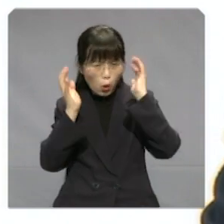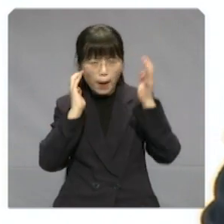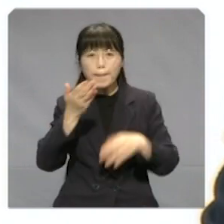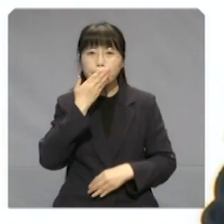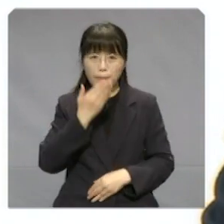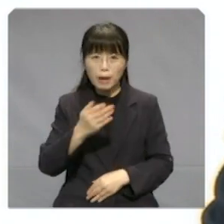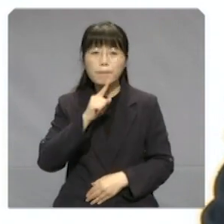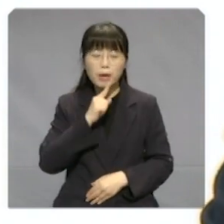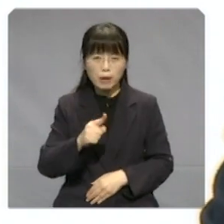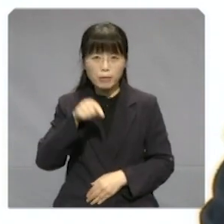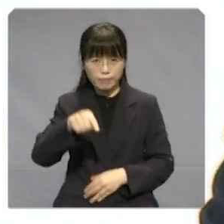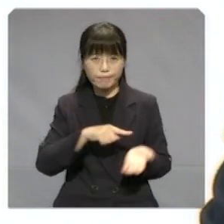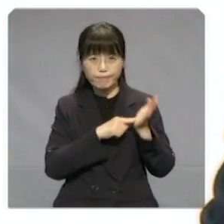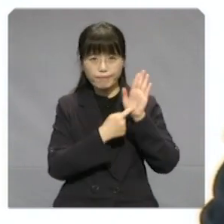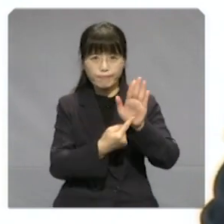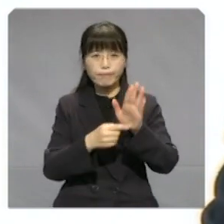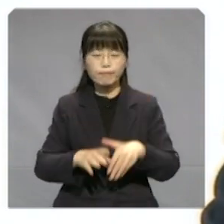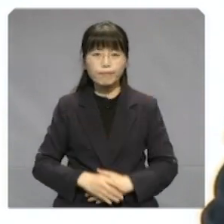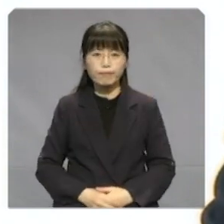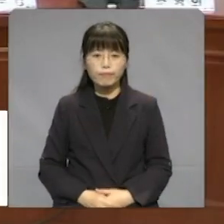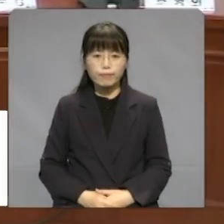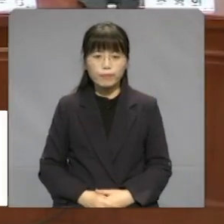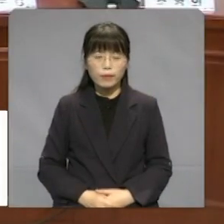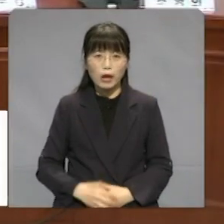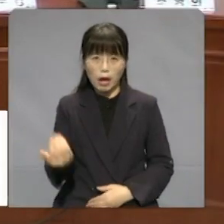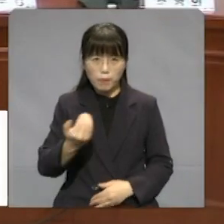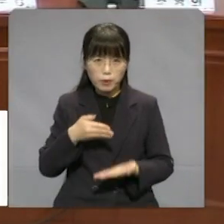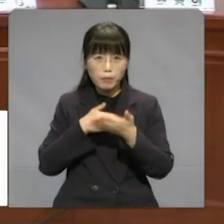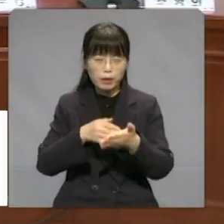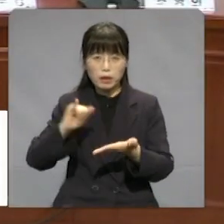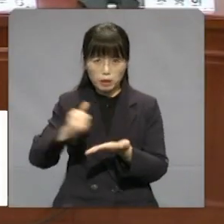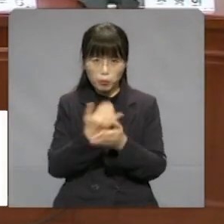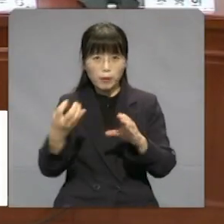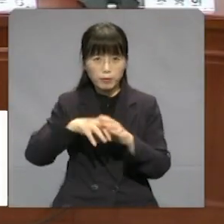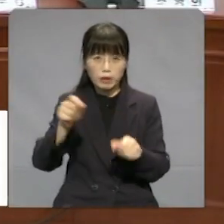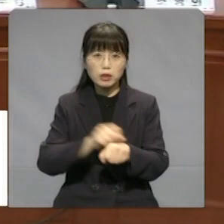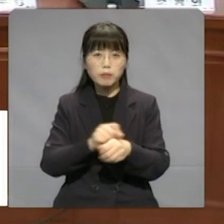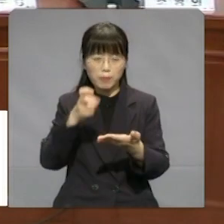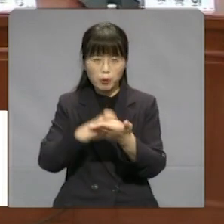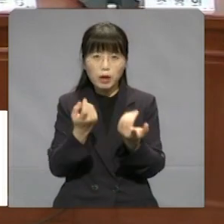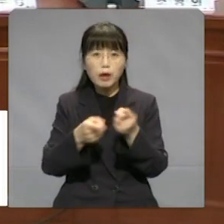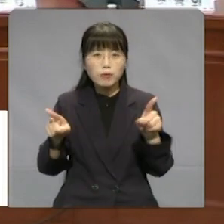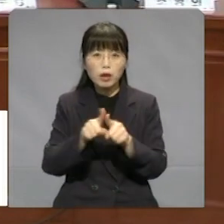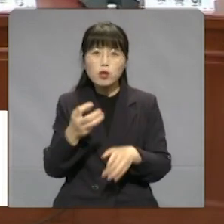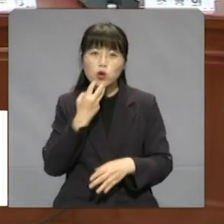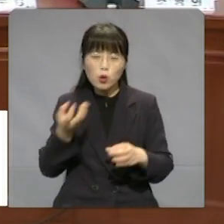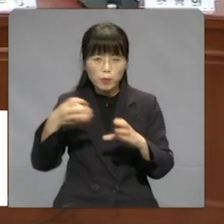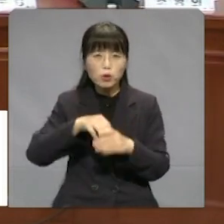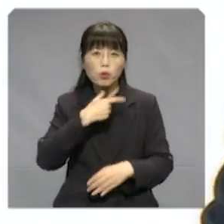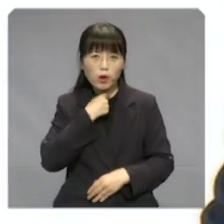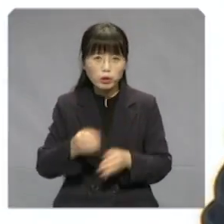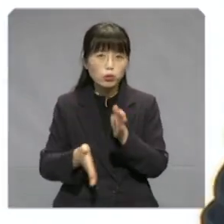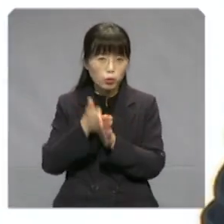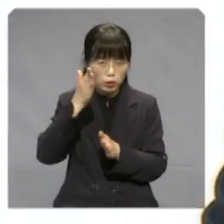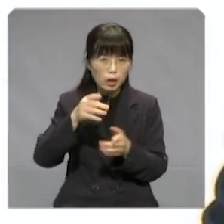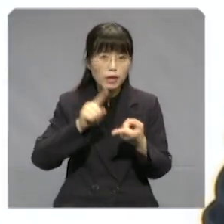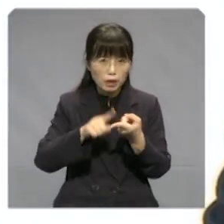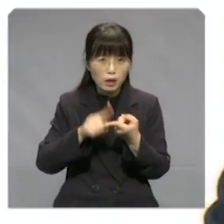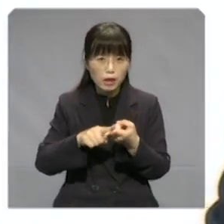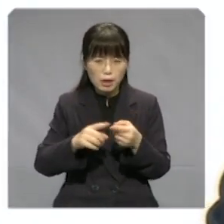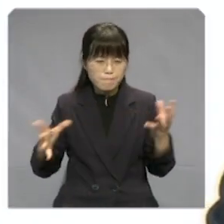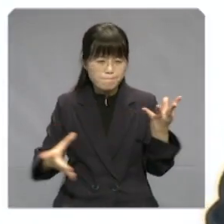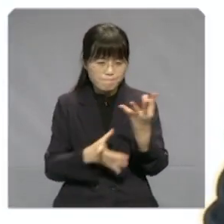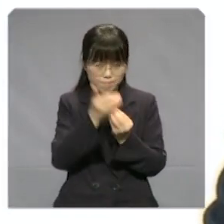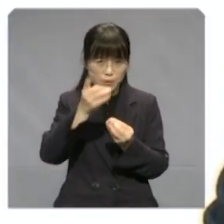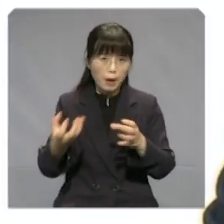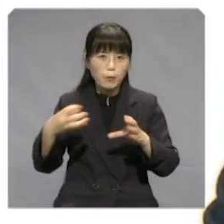혼란스러울 수 있다며 이같이 말했습니다. 앞서 발의한 김포 편입특별법과 함께 서울 편입을 원하는 도시들에 대해